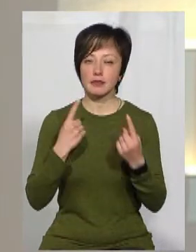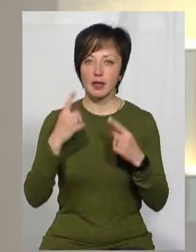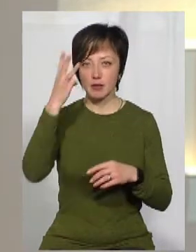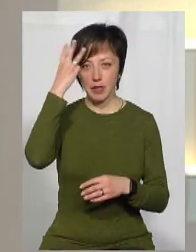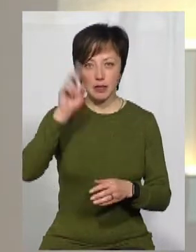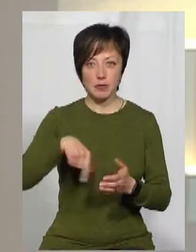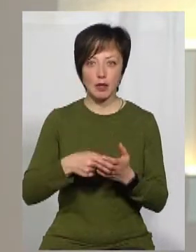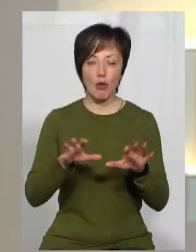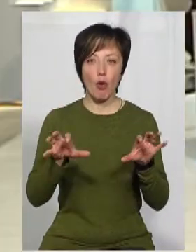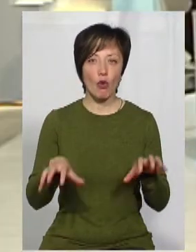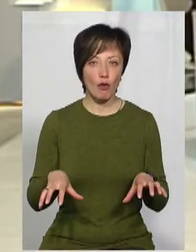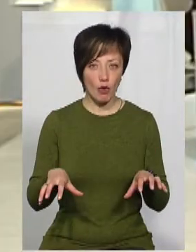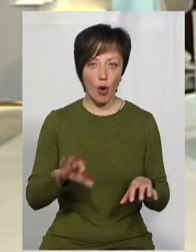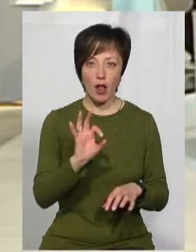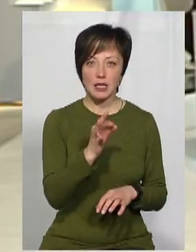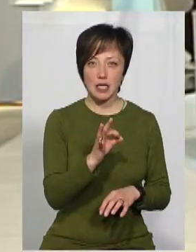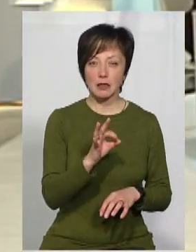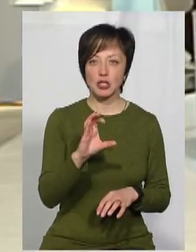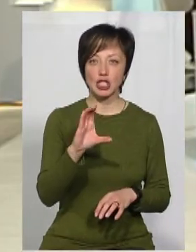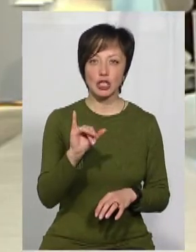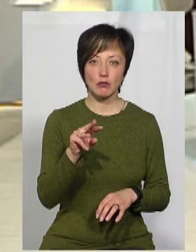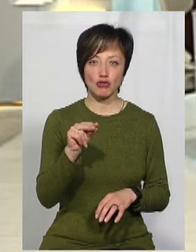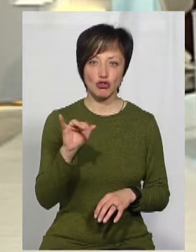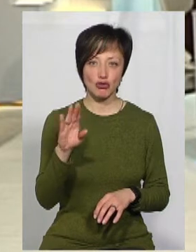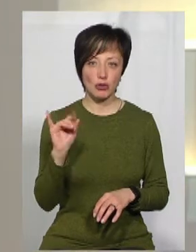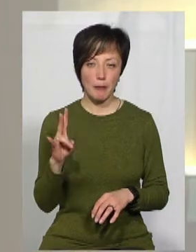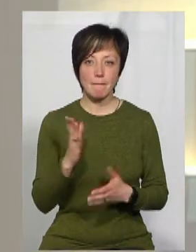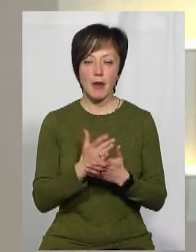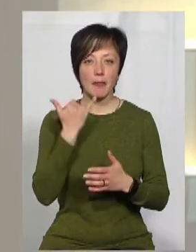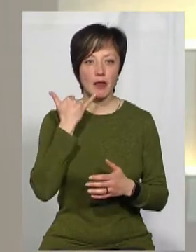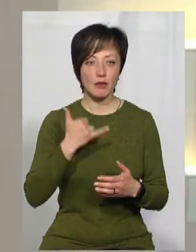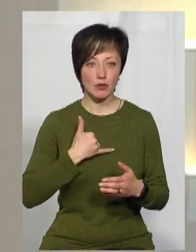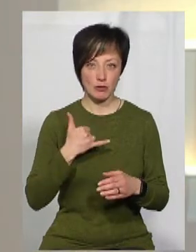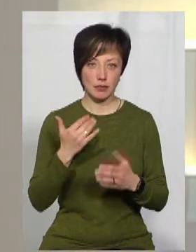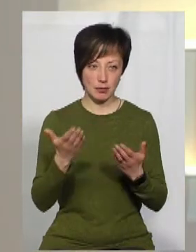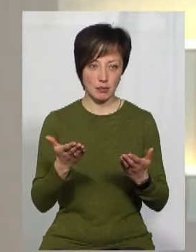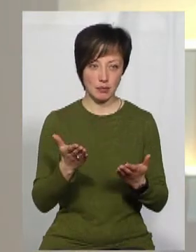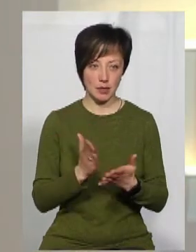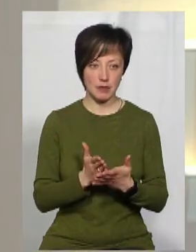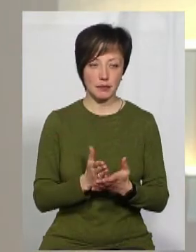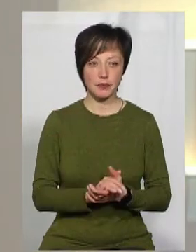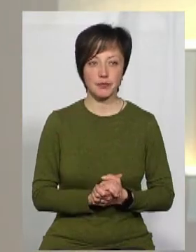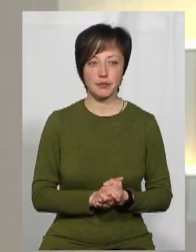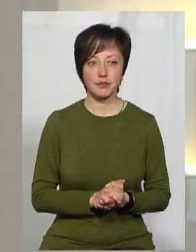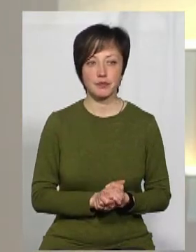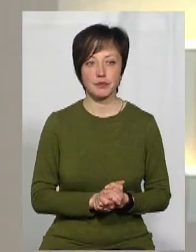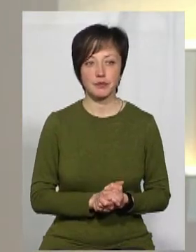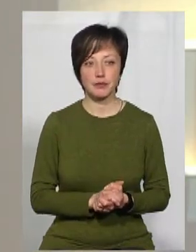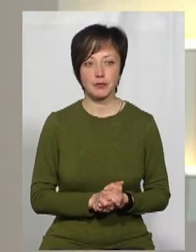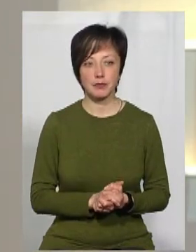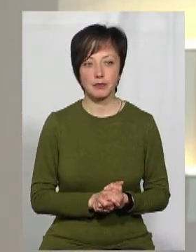із хмельницьким міським головою Олександром Семчишиним. Маємо ще телефонний дзвінок, так?